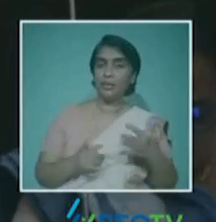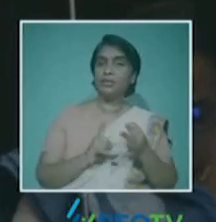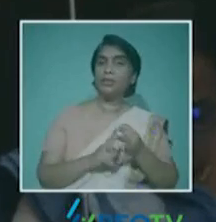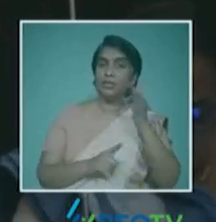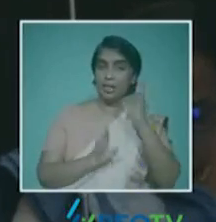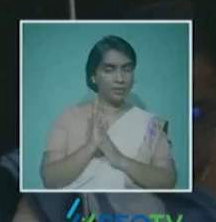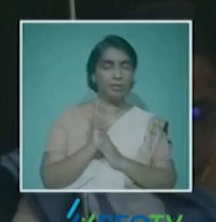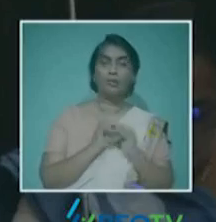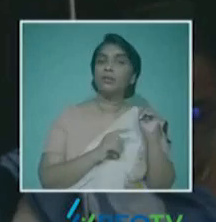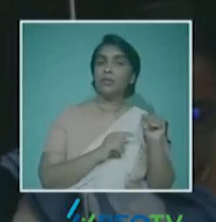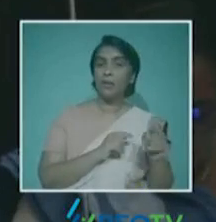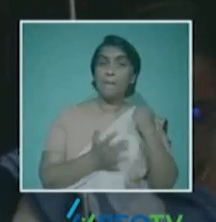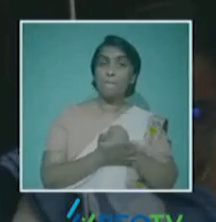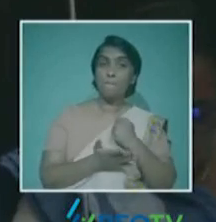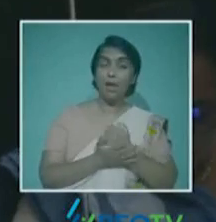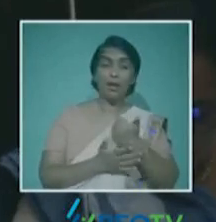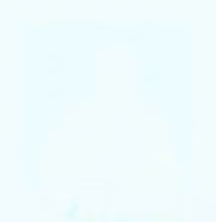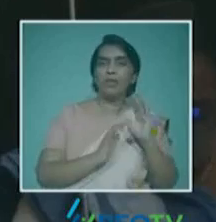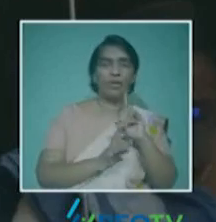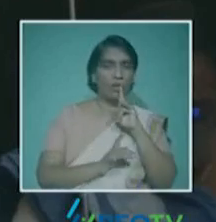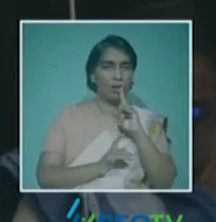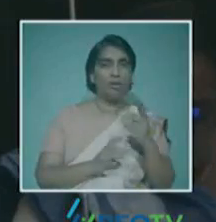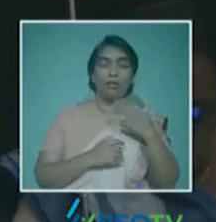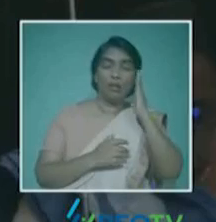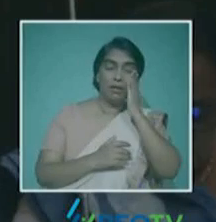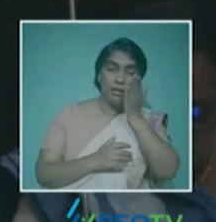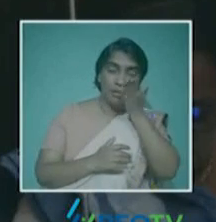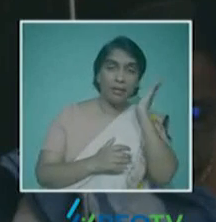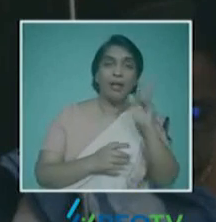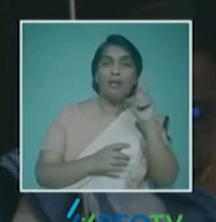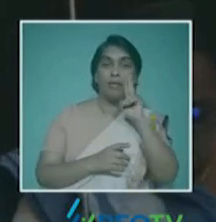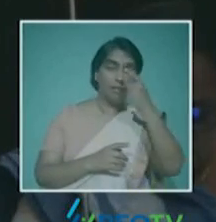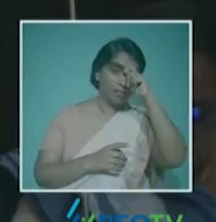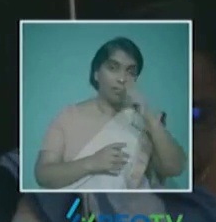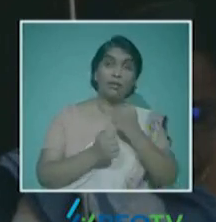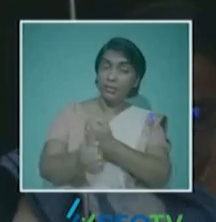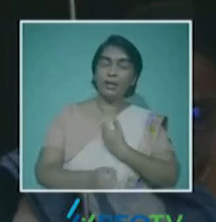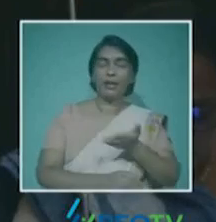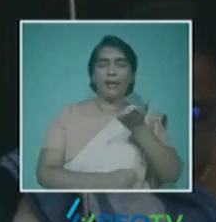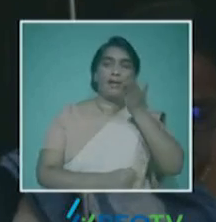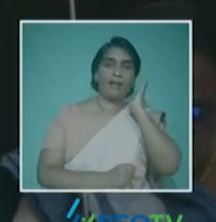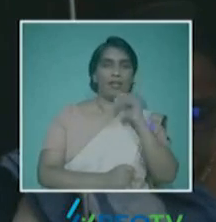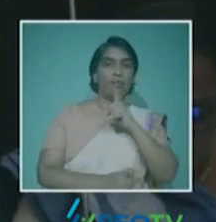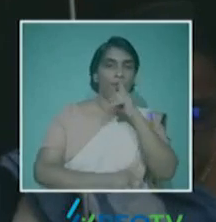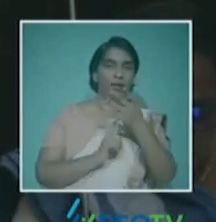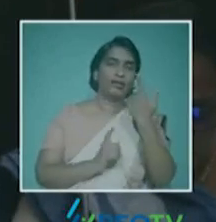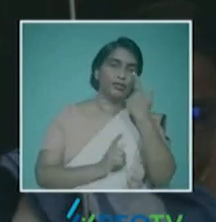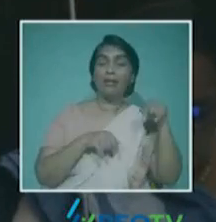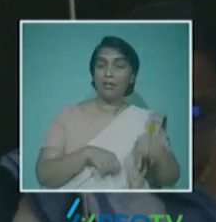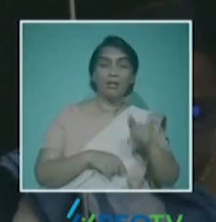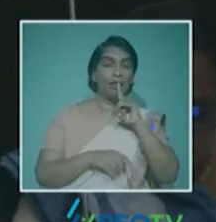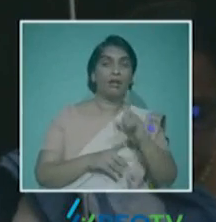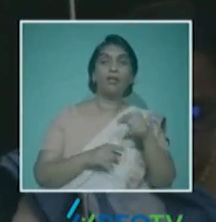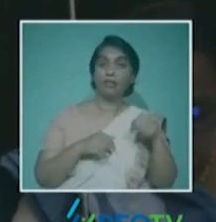හිටපු අගමැති ඒ කාලේ මහ බැංකුව මහදවල් මංකොල්ල කෑවා. මට නිින්ද යන්නේ මේ රනිල් වික්‍රමසිංහ මැතිතුමා හිරේ ගිය දවසට කියලා. හැබැයි කියන කඩකට ඊයේ අපි දැක්ක